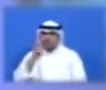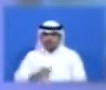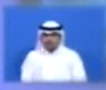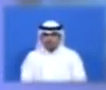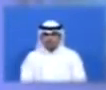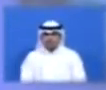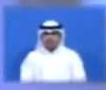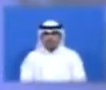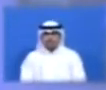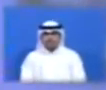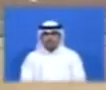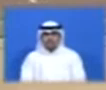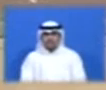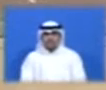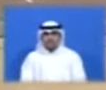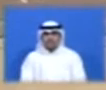الإرهابية.